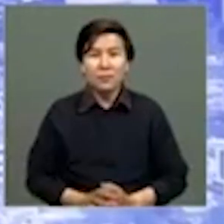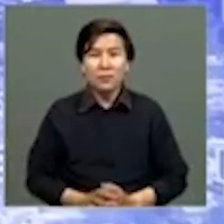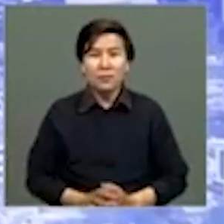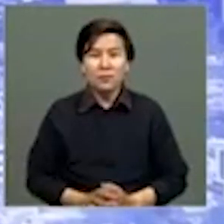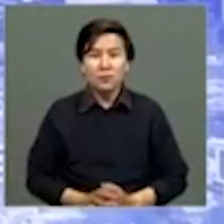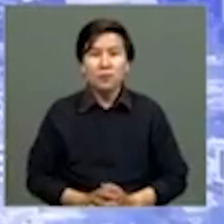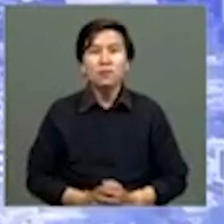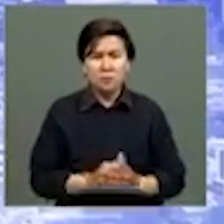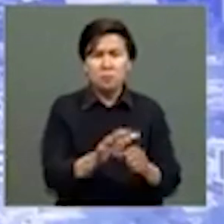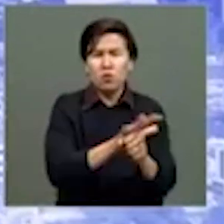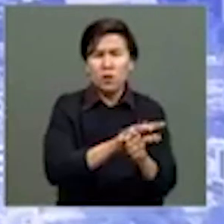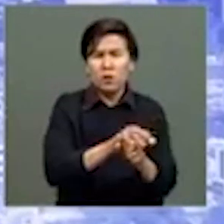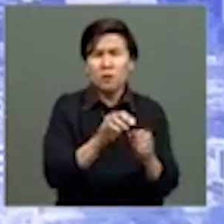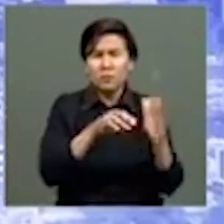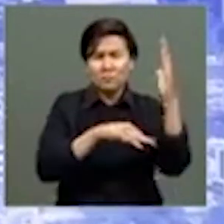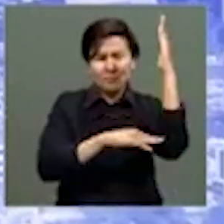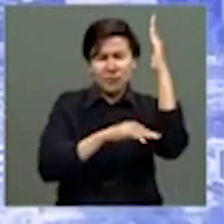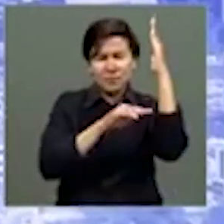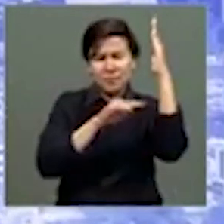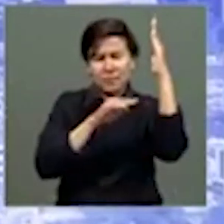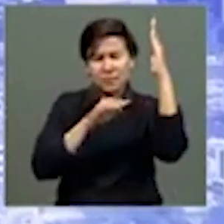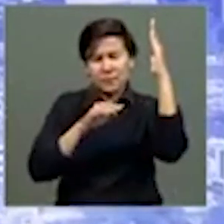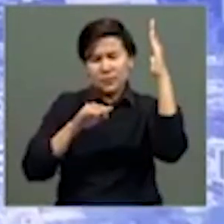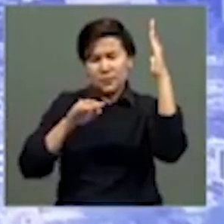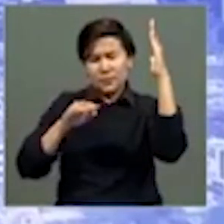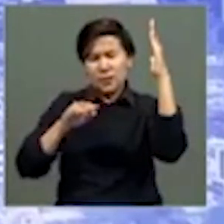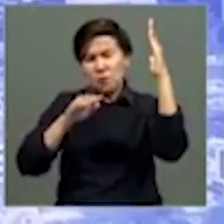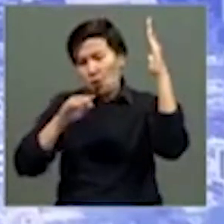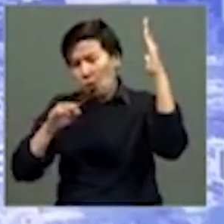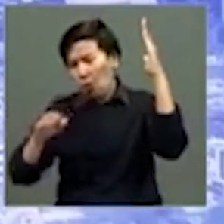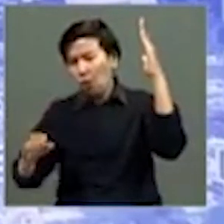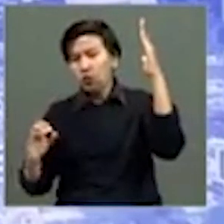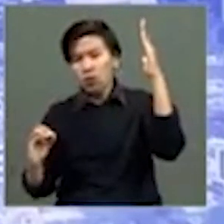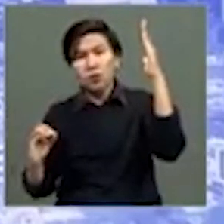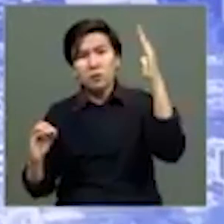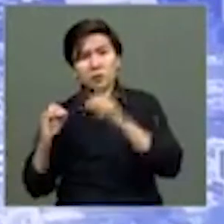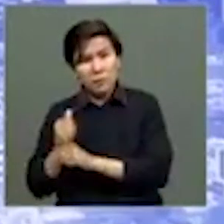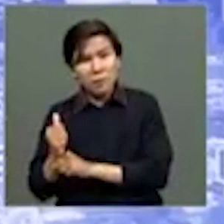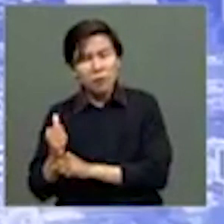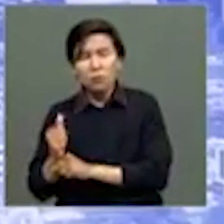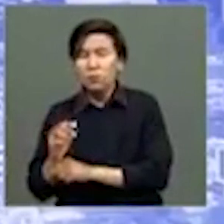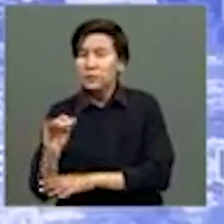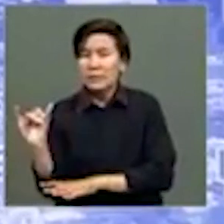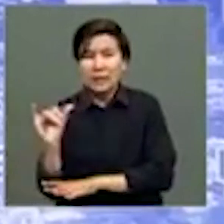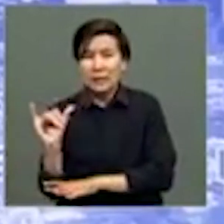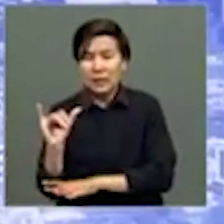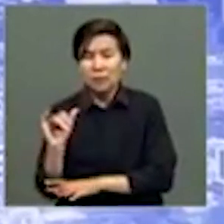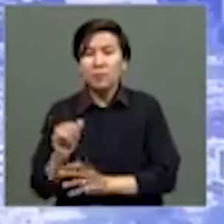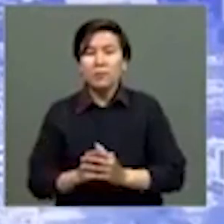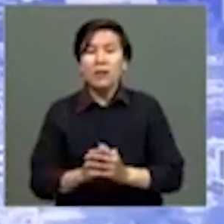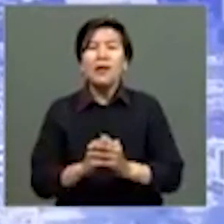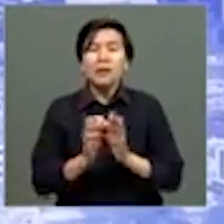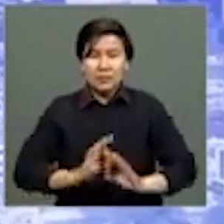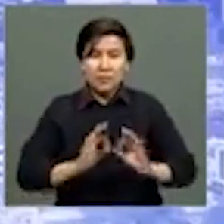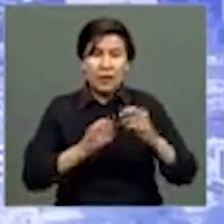ระดับคงตัวซึ่งถามว่าเราจะทำให้ลงมาที่ศูนย์ได้ไหมเรายังทำไม่ได้นะคะแต่ว่าอย่าเพิ่งหมดก